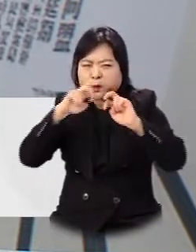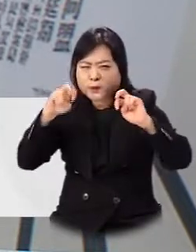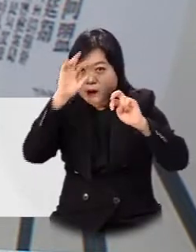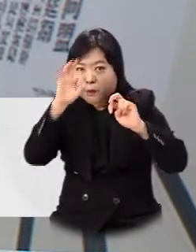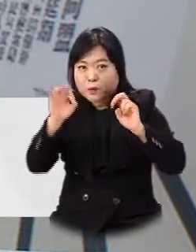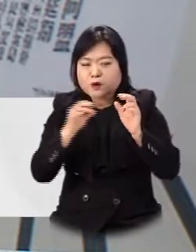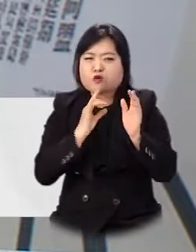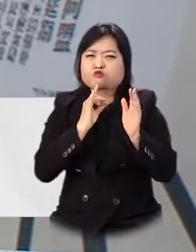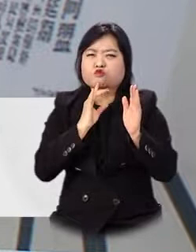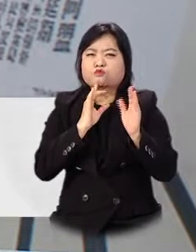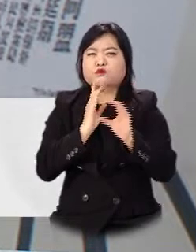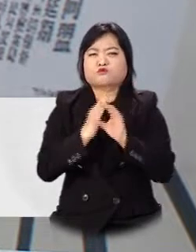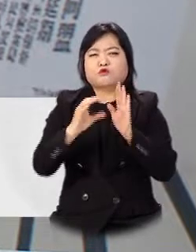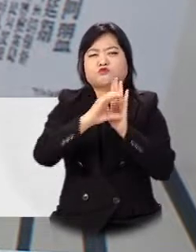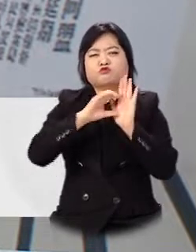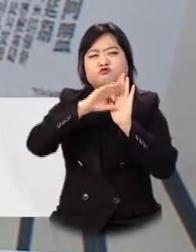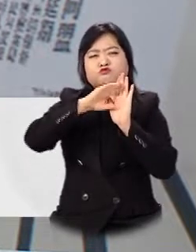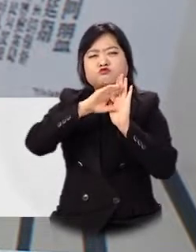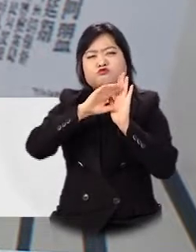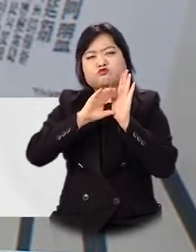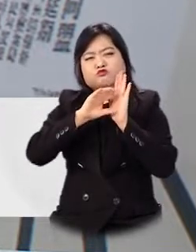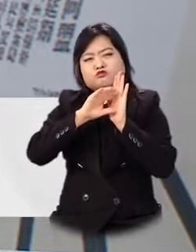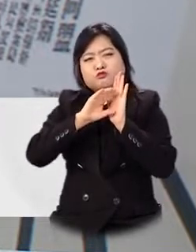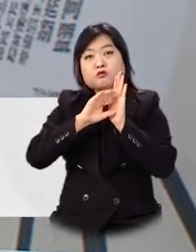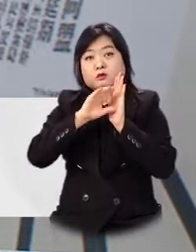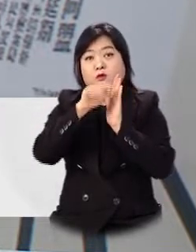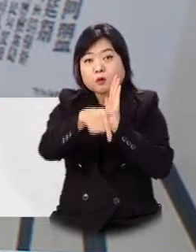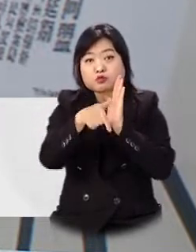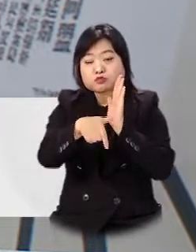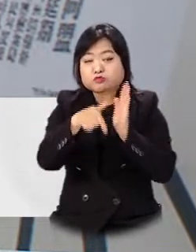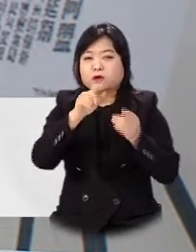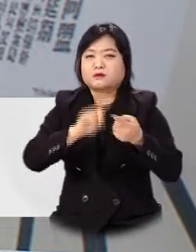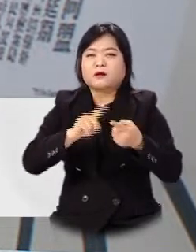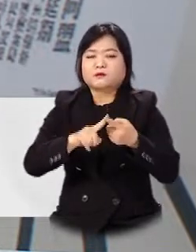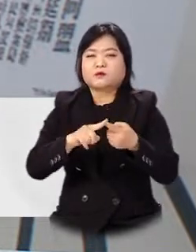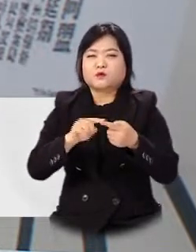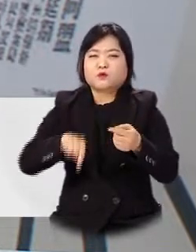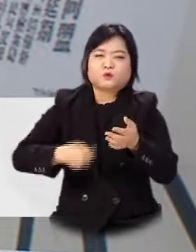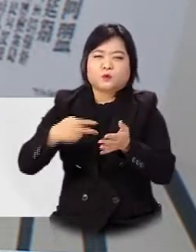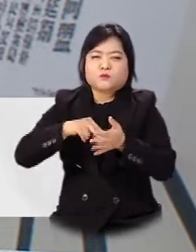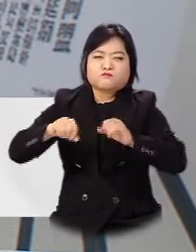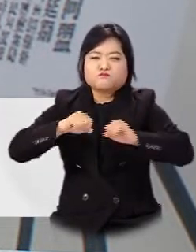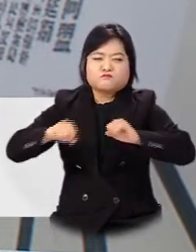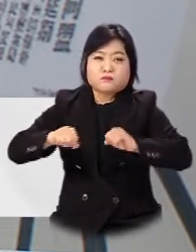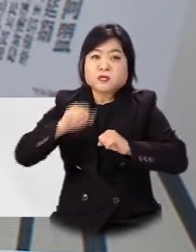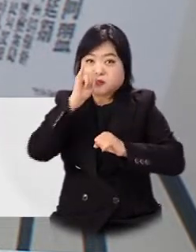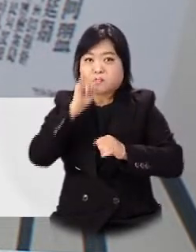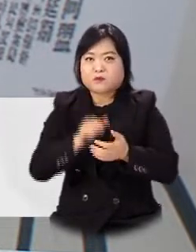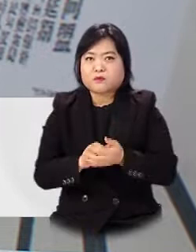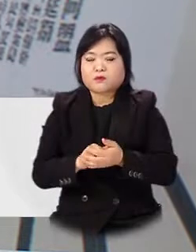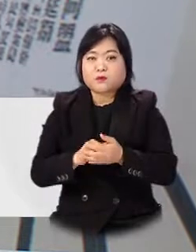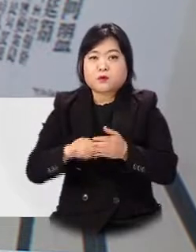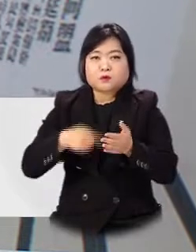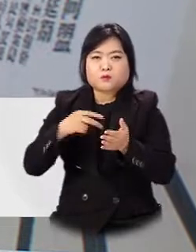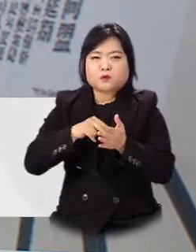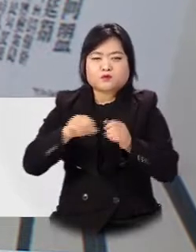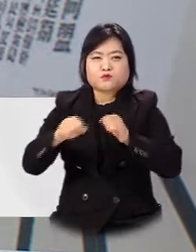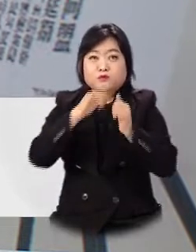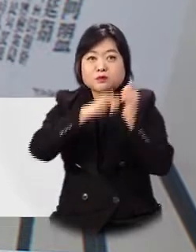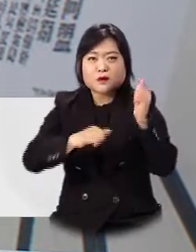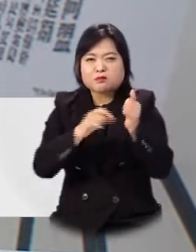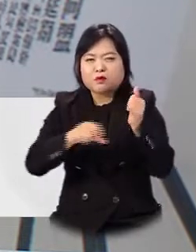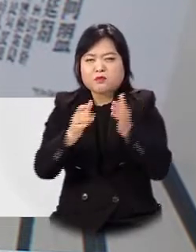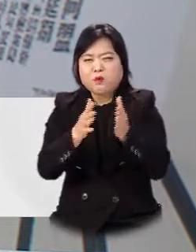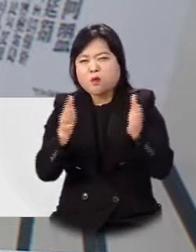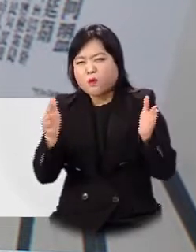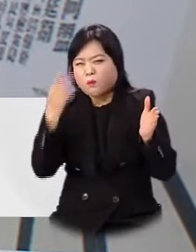구미를 중심으로 중서부 지역에서도 독립운동 열기가 뜨거웠던 것으로 나타났습니다. 독립운동사가 지금보다 넓게 조명돼야